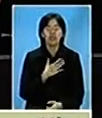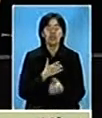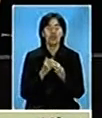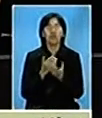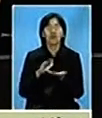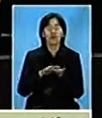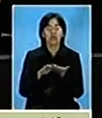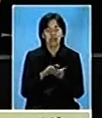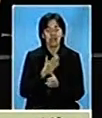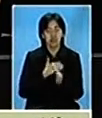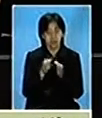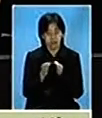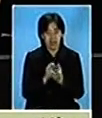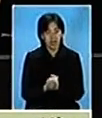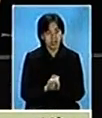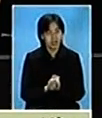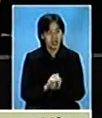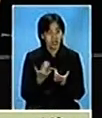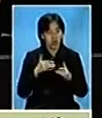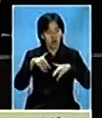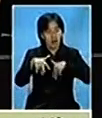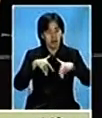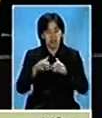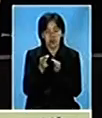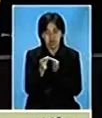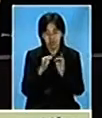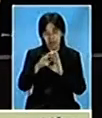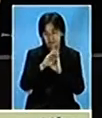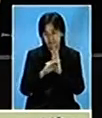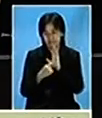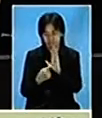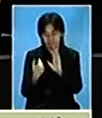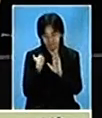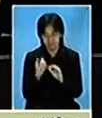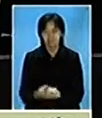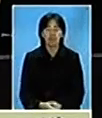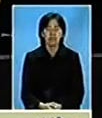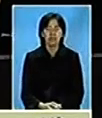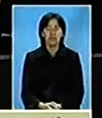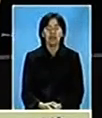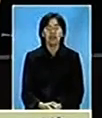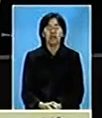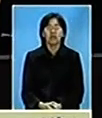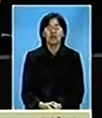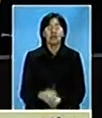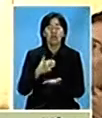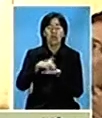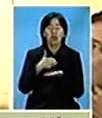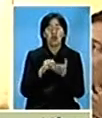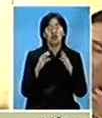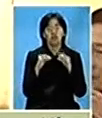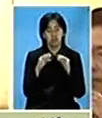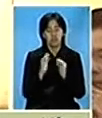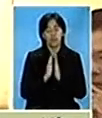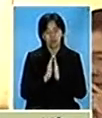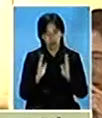านนะผมขอชี้แจงนิดนึงแล้วก็ให้ภาคประชาชนครับภาคประชาชนเขาตอบอีกทีนะก็ต้องเรียนที่ประชุมนะครับก็ต้องขอบคุณ